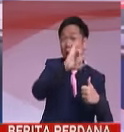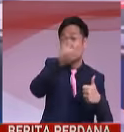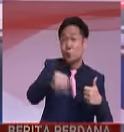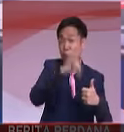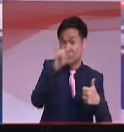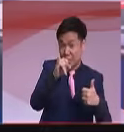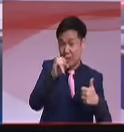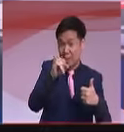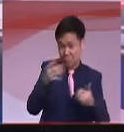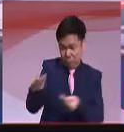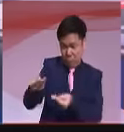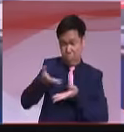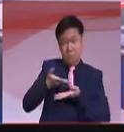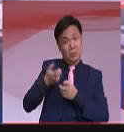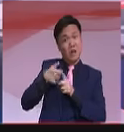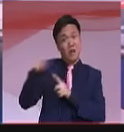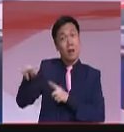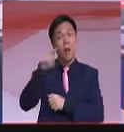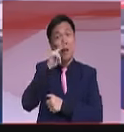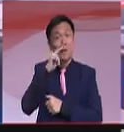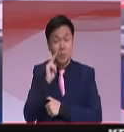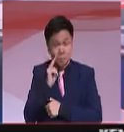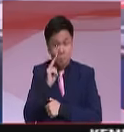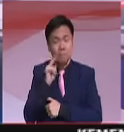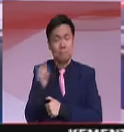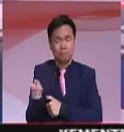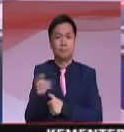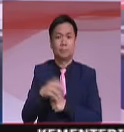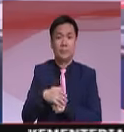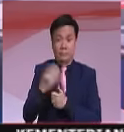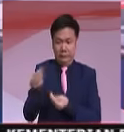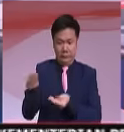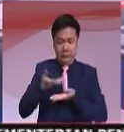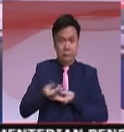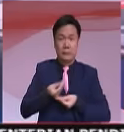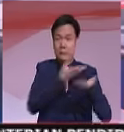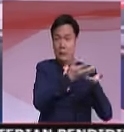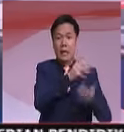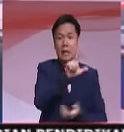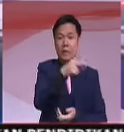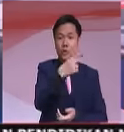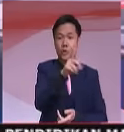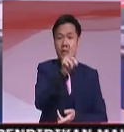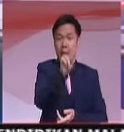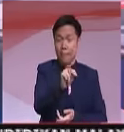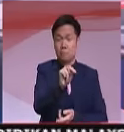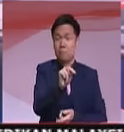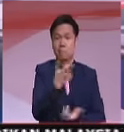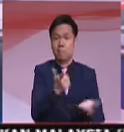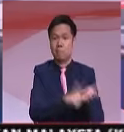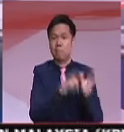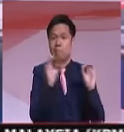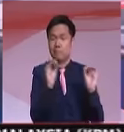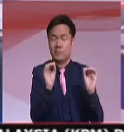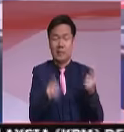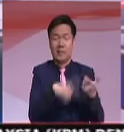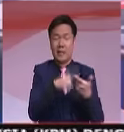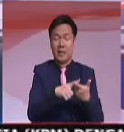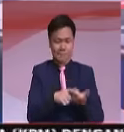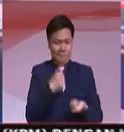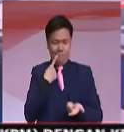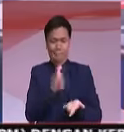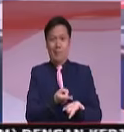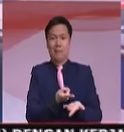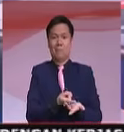Ringgit yang diterima daripada Datuk Seri Najib Tun Razak kepada lembaga hasil dalam negeri l SDN dan memberi pernyataan